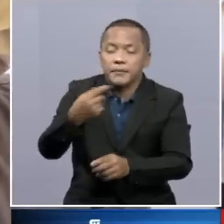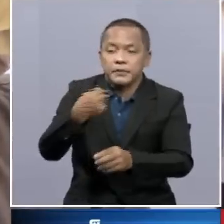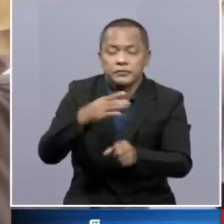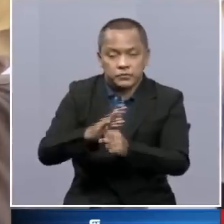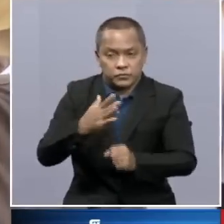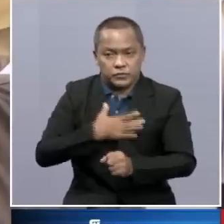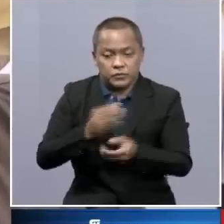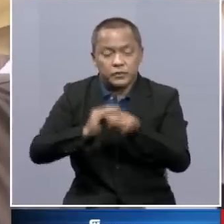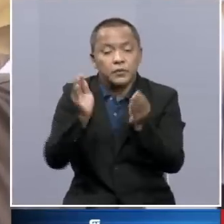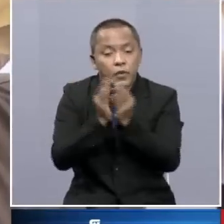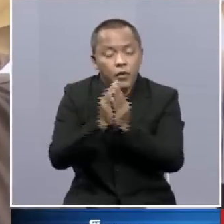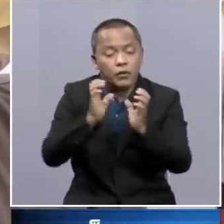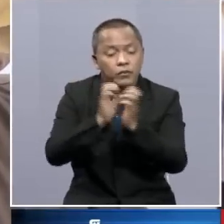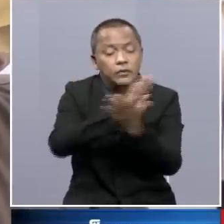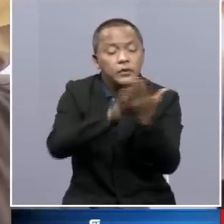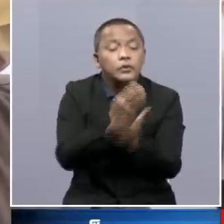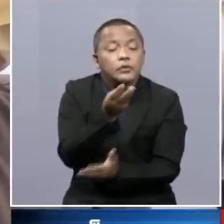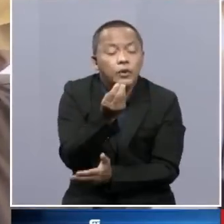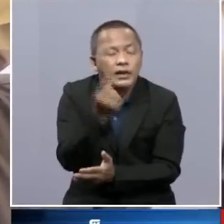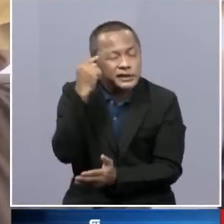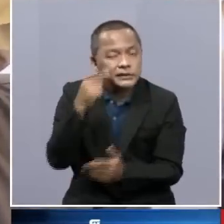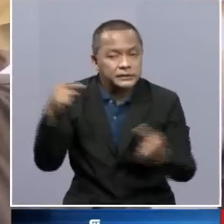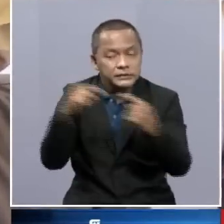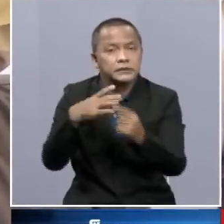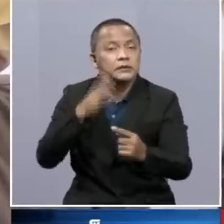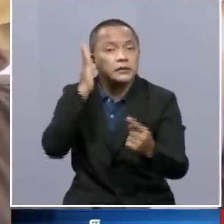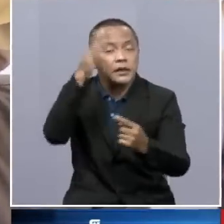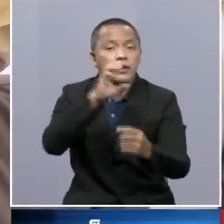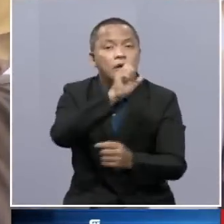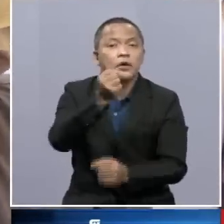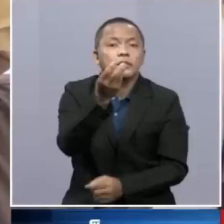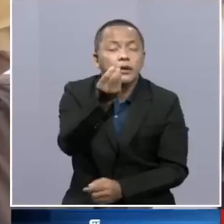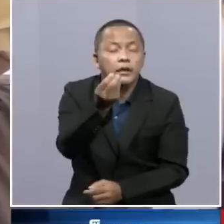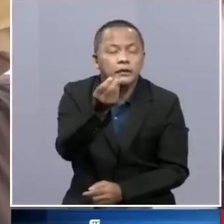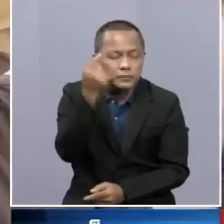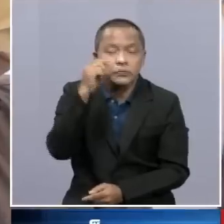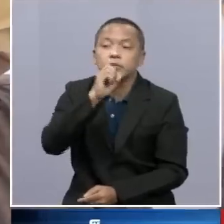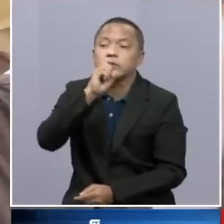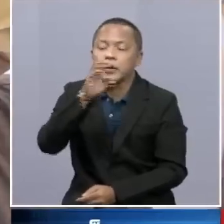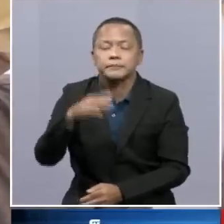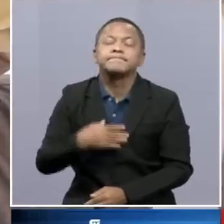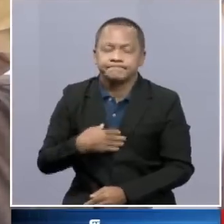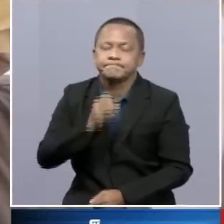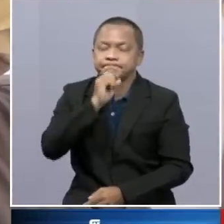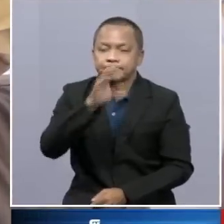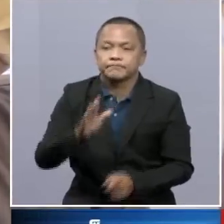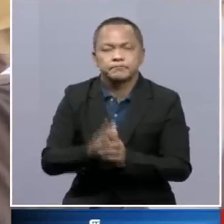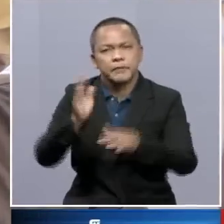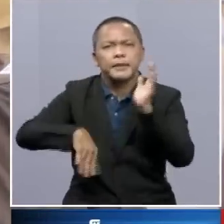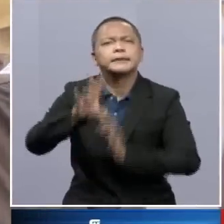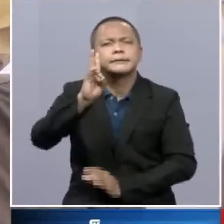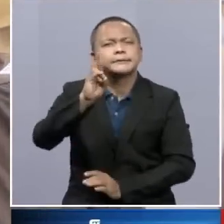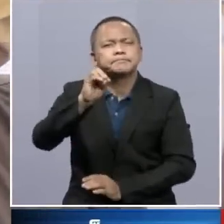ประเมินตัวเลขส.ส.ของภูมิใจไทยว่าภูมิใจไทยตั้งเป้าไว้ว่าจะได้ส.ส.เท่าไหร่เสี่ยหนูก็ตอบไปแบบไม่ลังเลเลยนะประมาณ